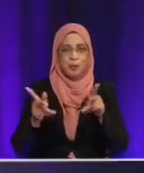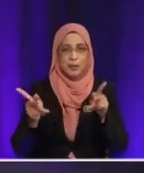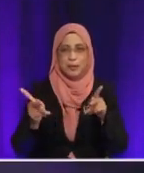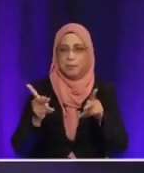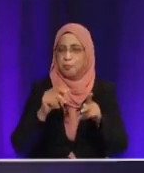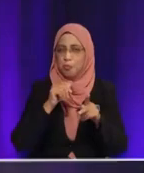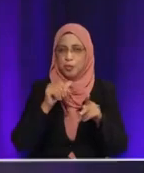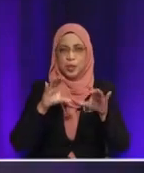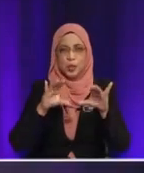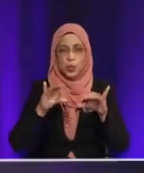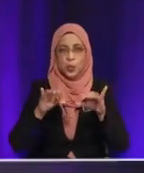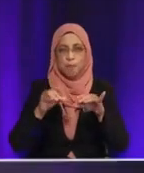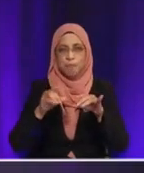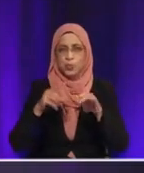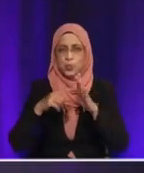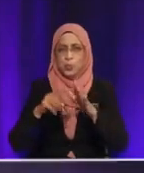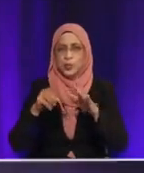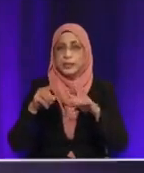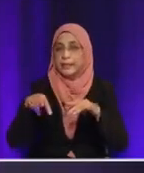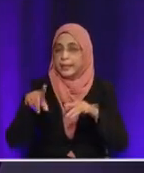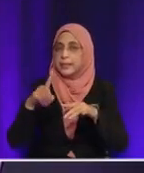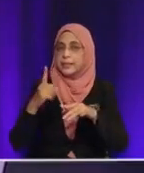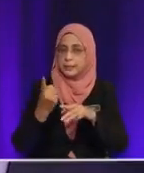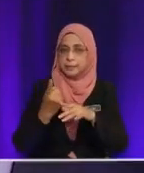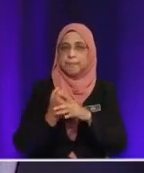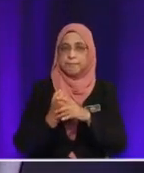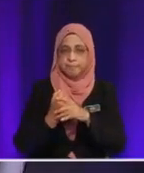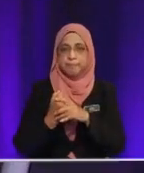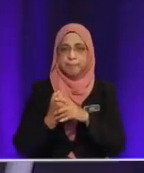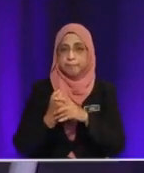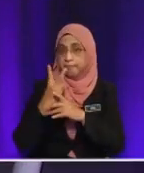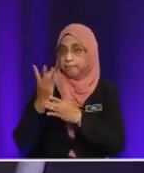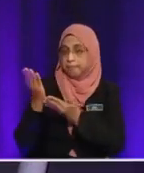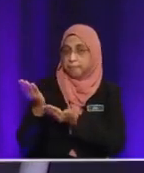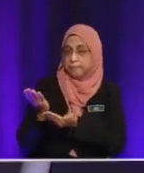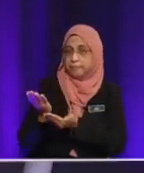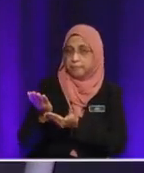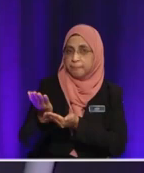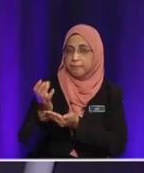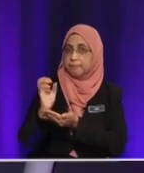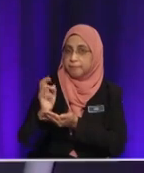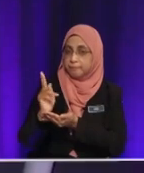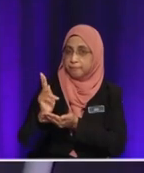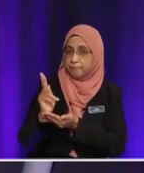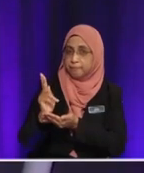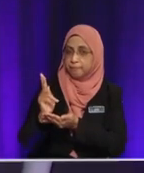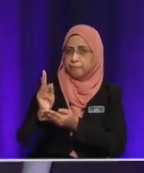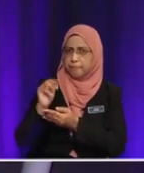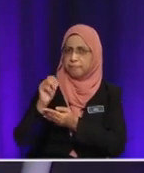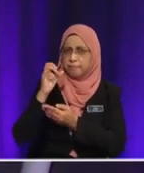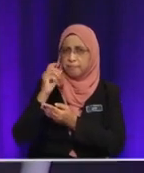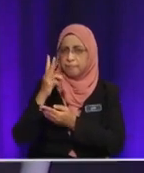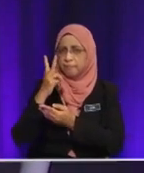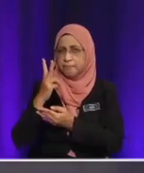tak urut. Untuk menjaga privasi pelanggan. So macam inilah keadaan pelanggan kita tadi Fika. Okey, baik. Okey,